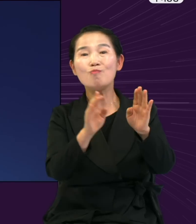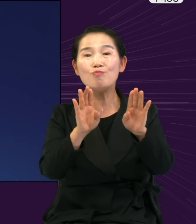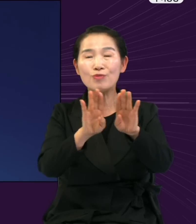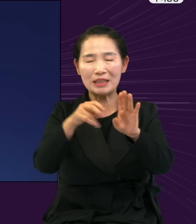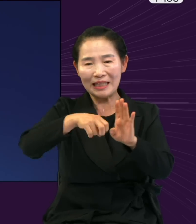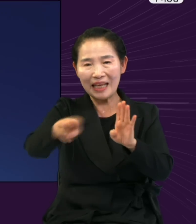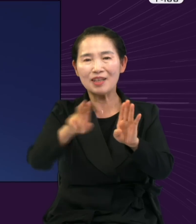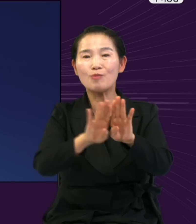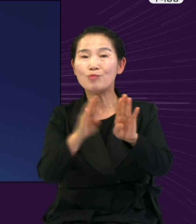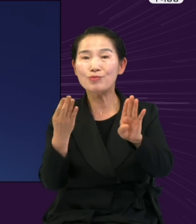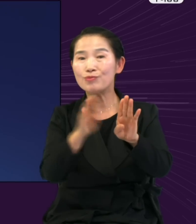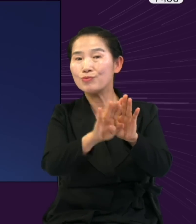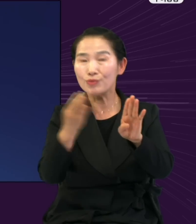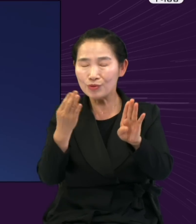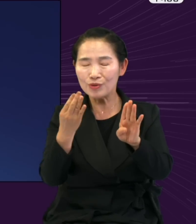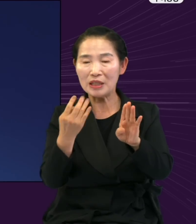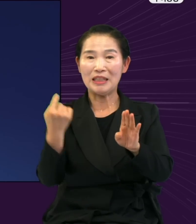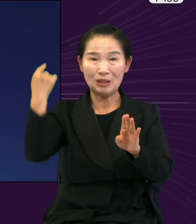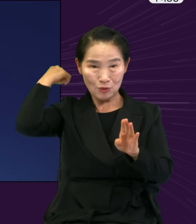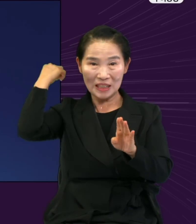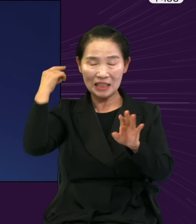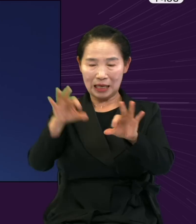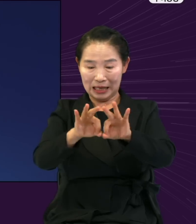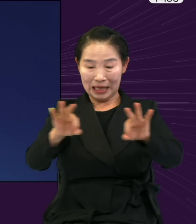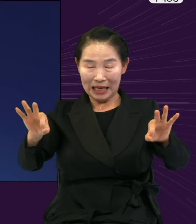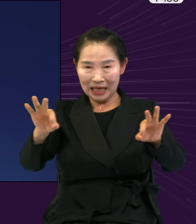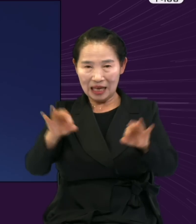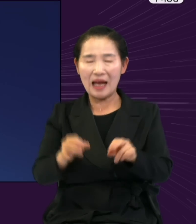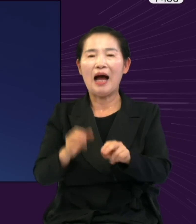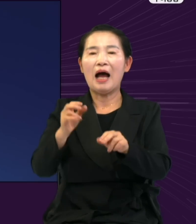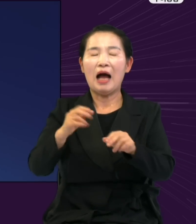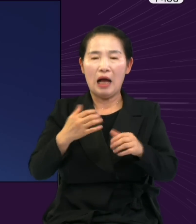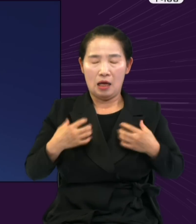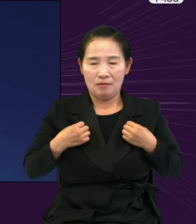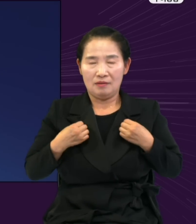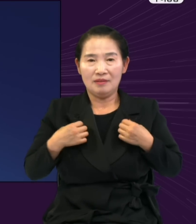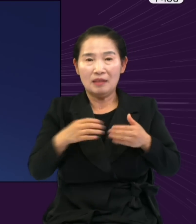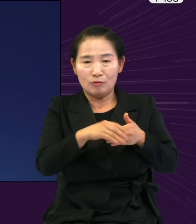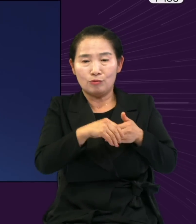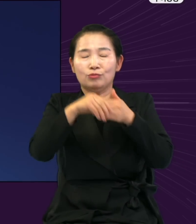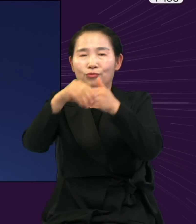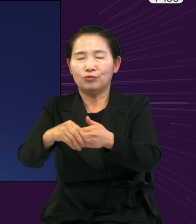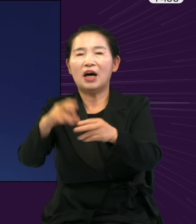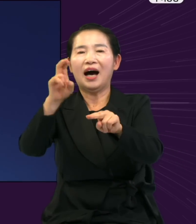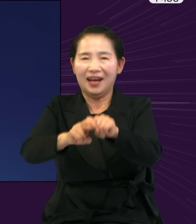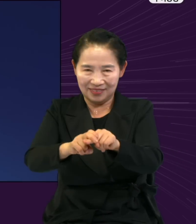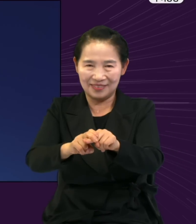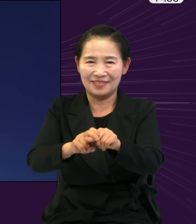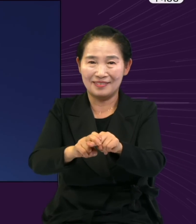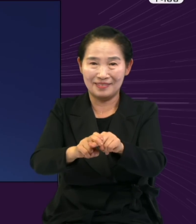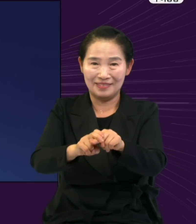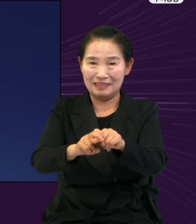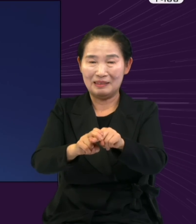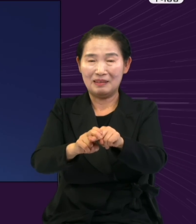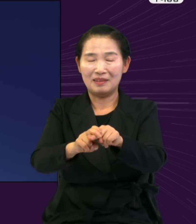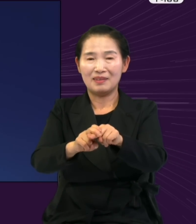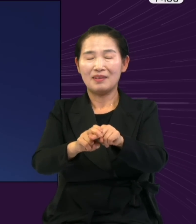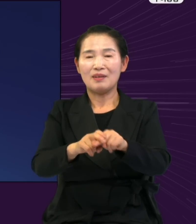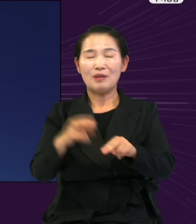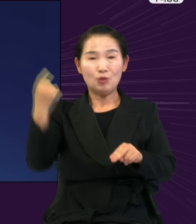앉았는데 편하진 않죠. 엉덩이가 계속 베기고 아프더라고요. 그리고 차가 한번 정차하고는 뒷문이 이렇게 열려